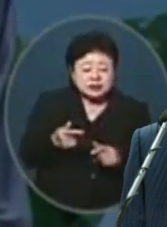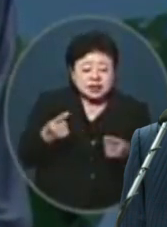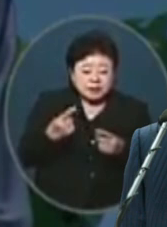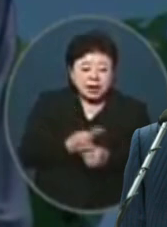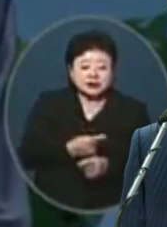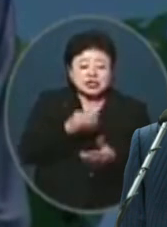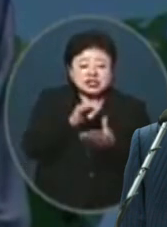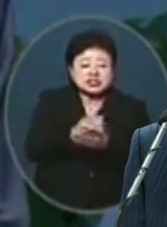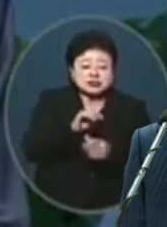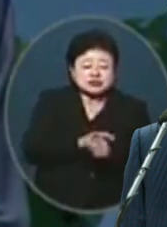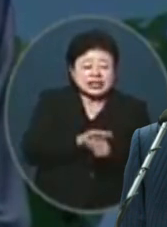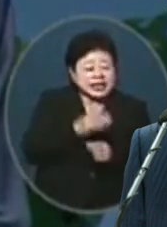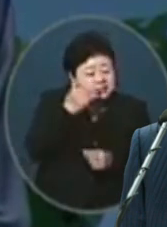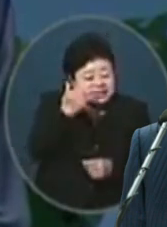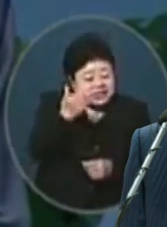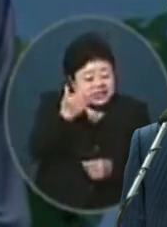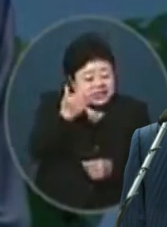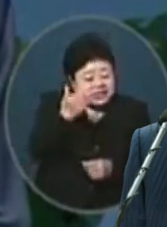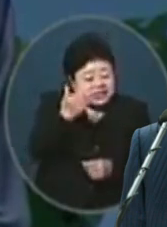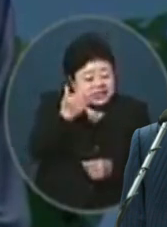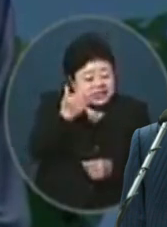바꾸어서 친구로 나를 사랑하냐?